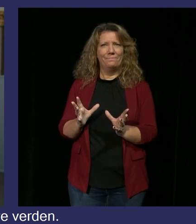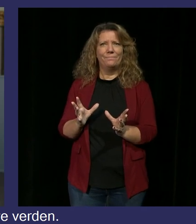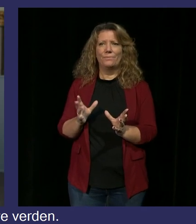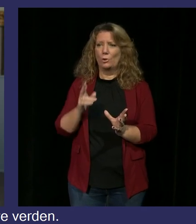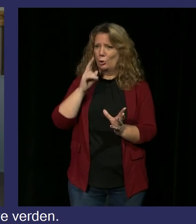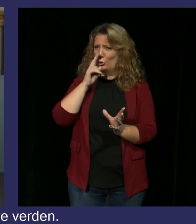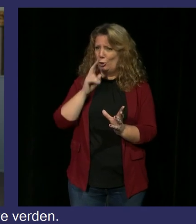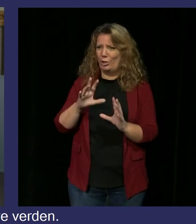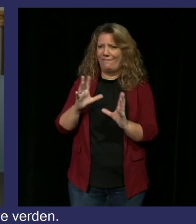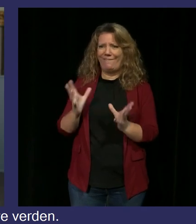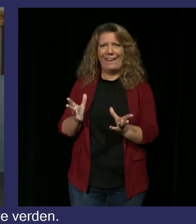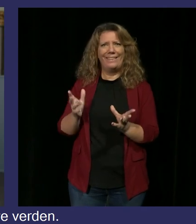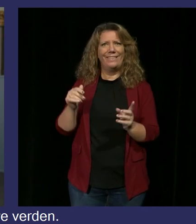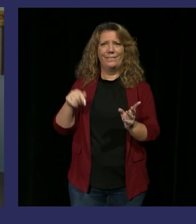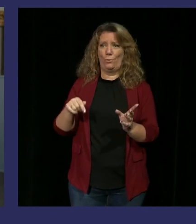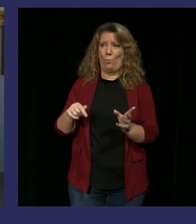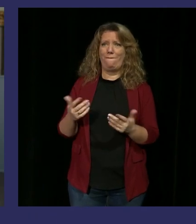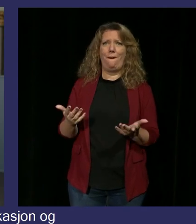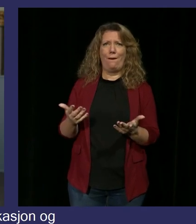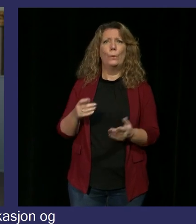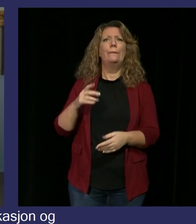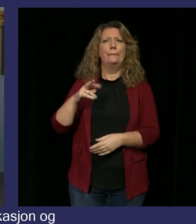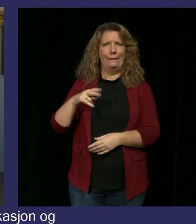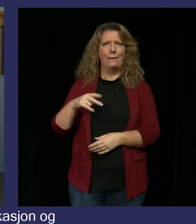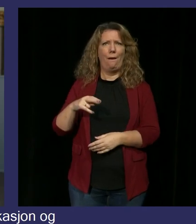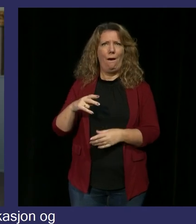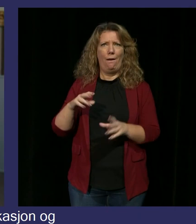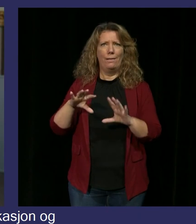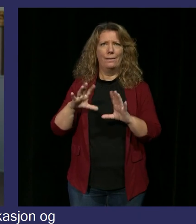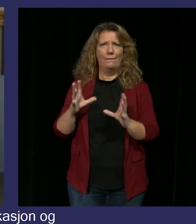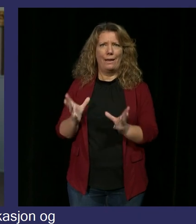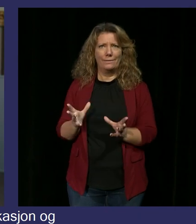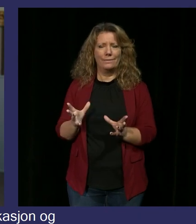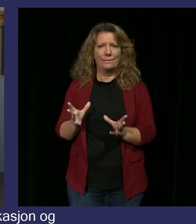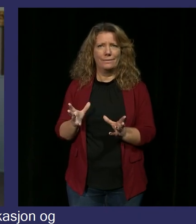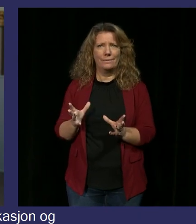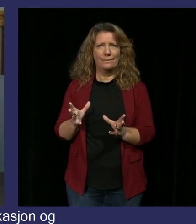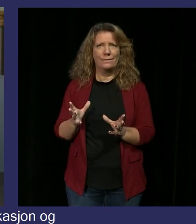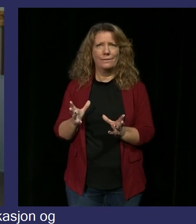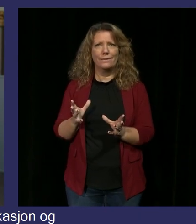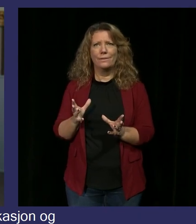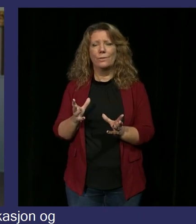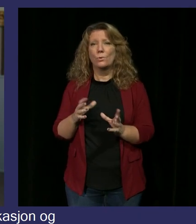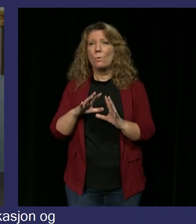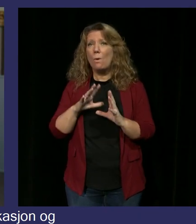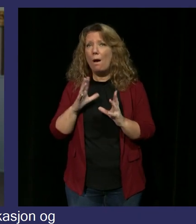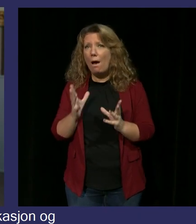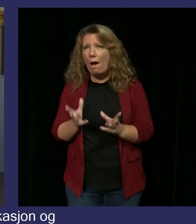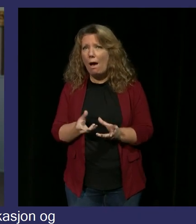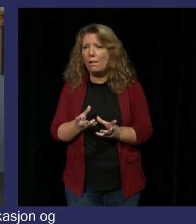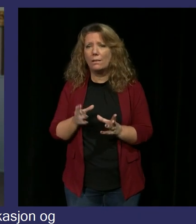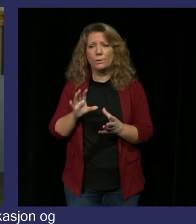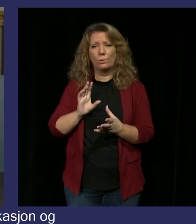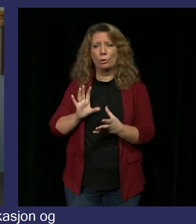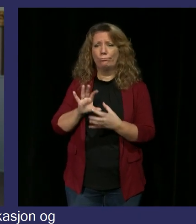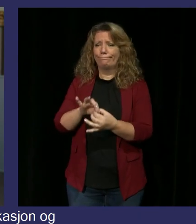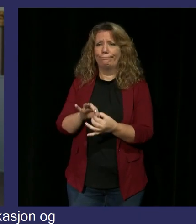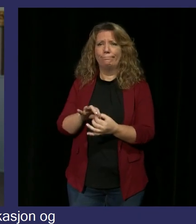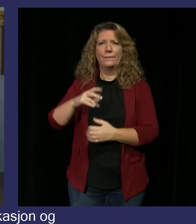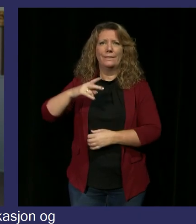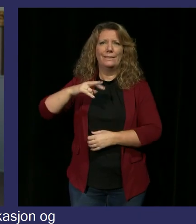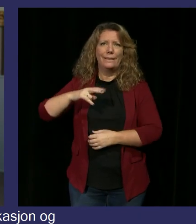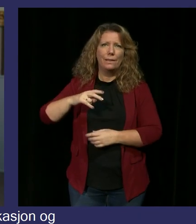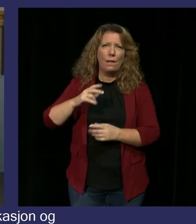nye verden jo en digital verden. Og alt knyttet til digital